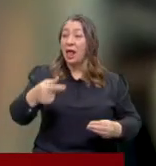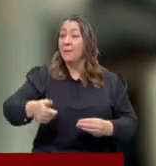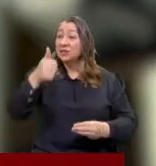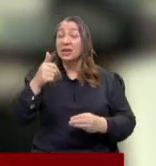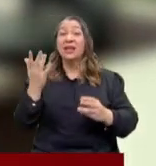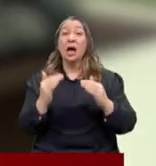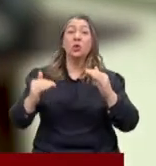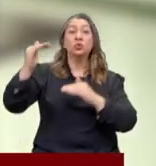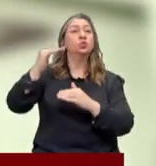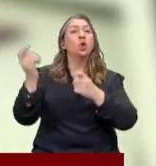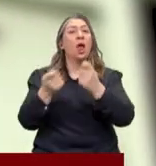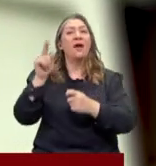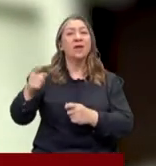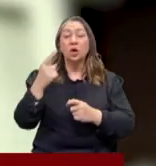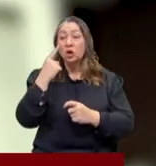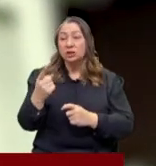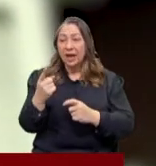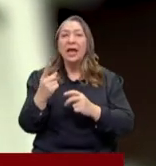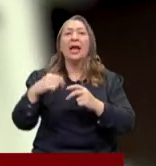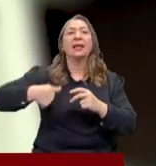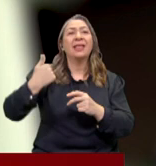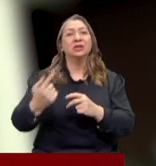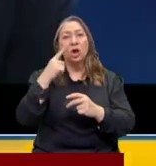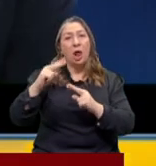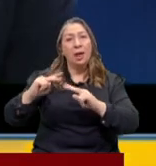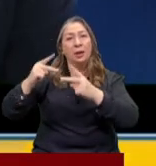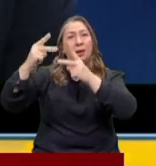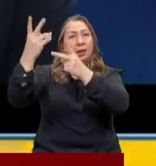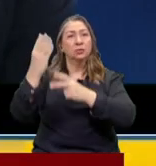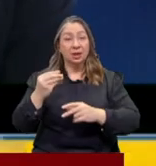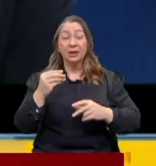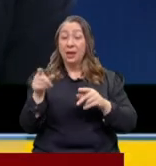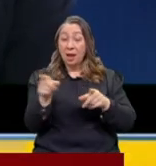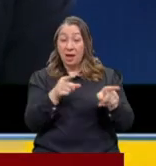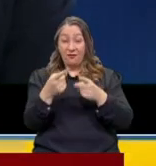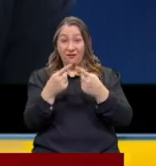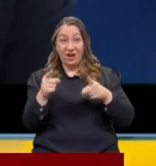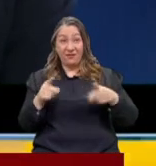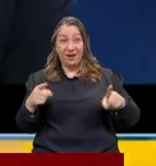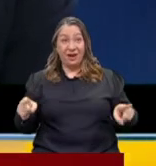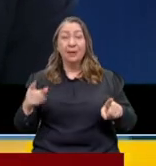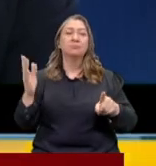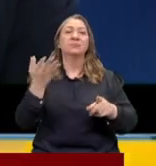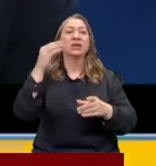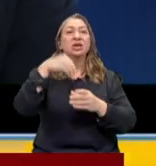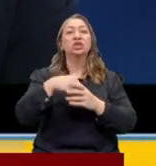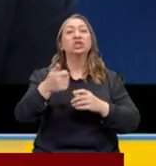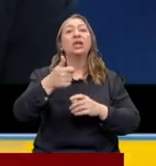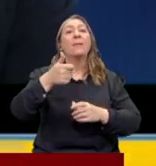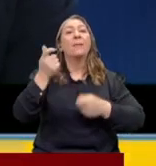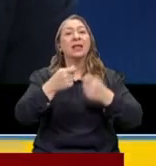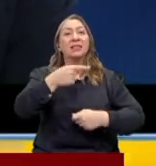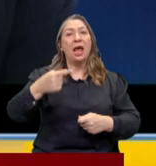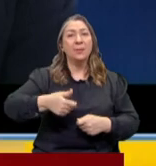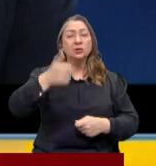ve daha üst görevdekilerin göstergeleri de kademeli olarak artacak. Statüler arasındaki farklılaşmayı, yani İçişleri Bakanlığı